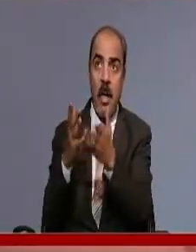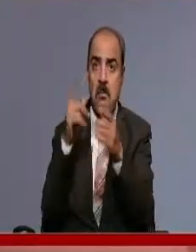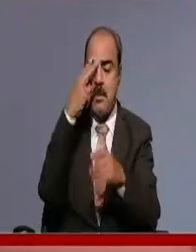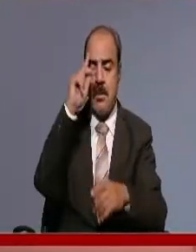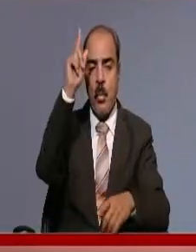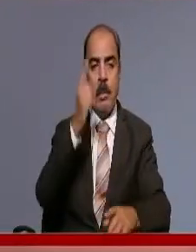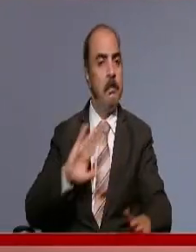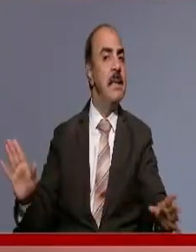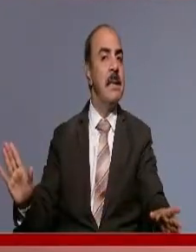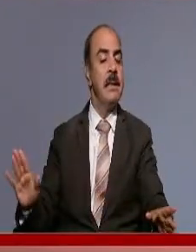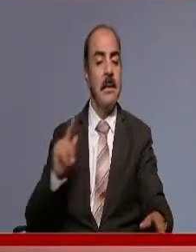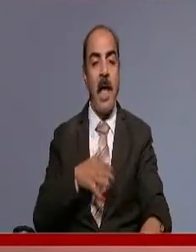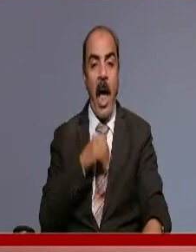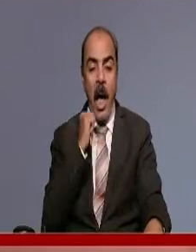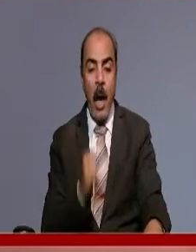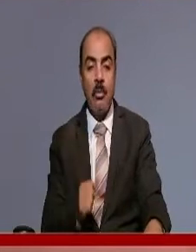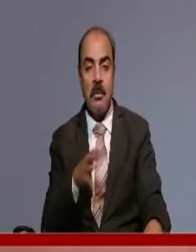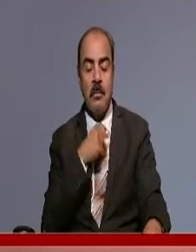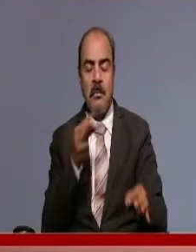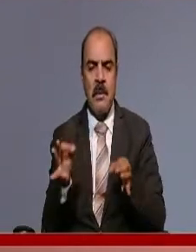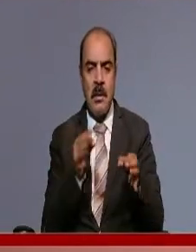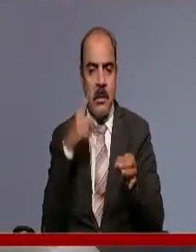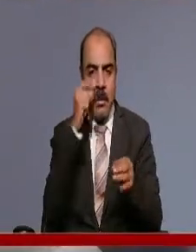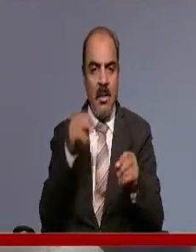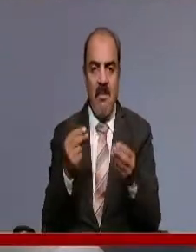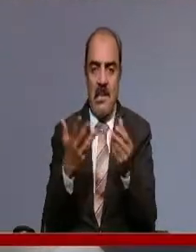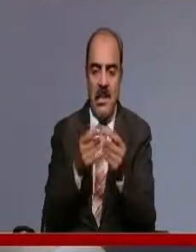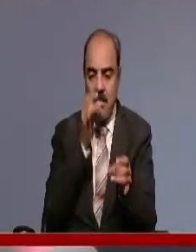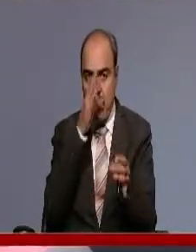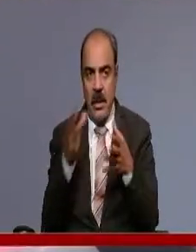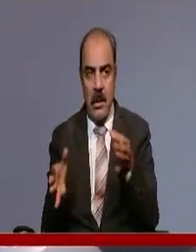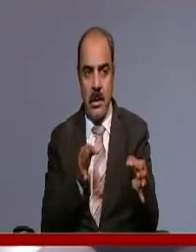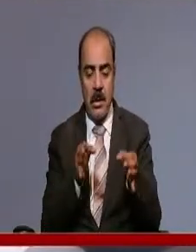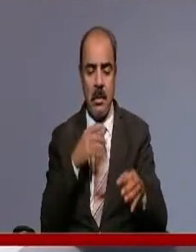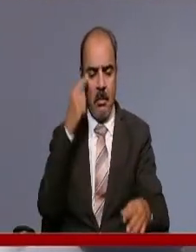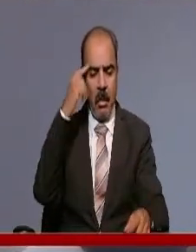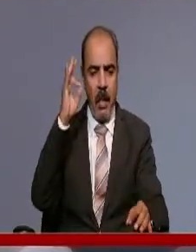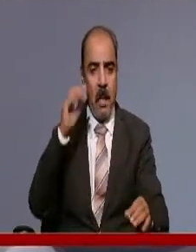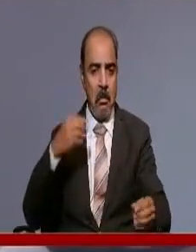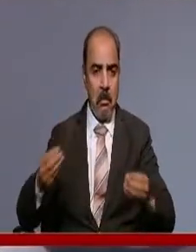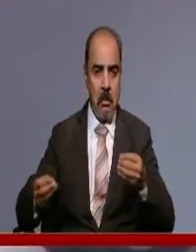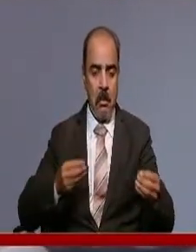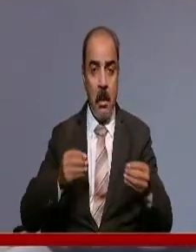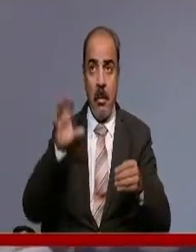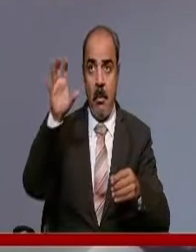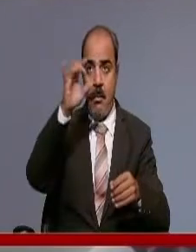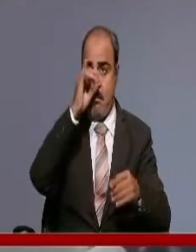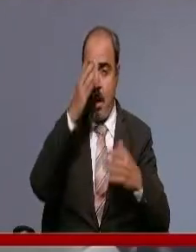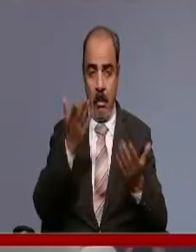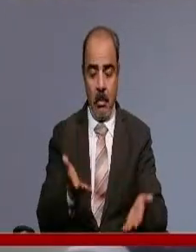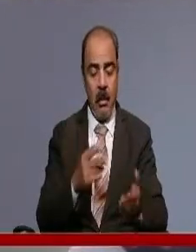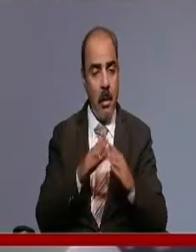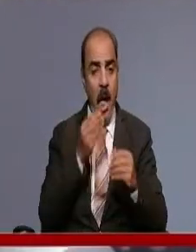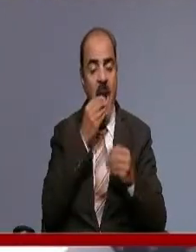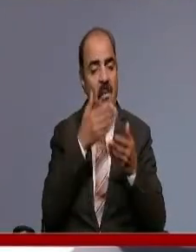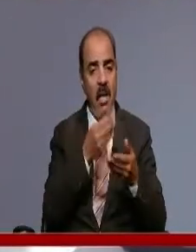ازاي الست المصريه بتعرف تدير بيتها في عز الازمات؟ الحمد لله احنا عندنا حاجات تمشينا، في بلاد مش عندهم حاجه خالص، اكل وشرب،